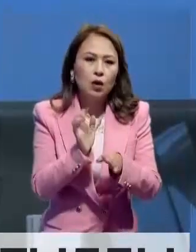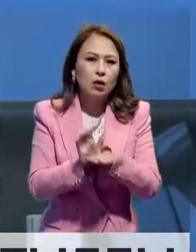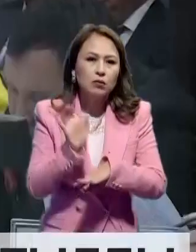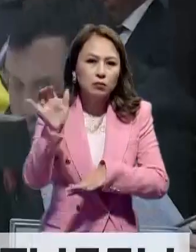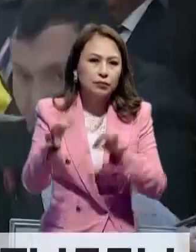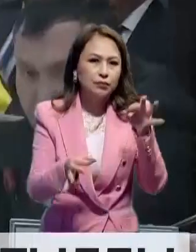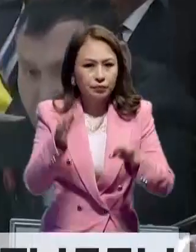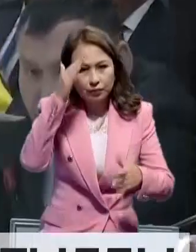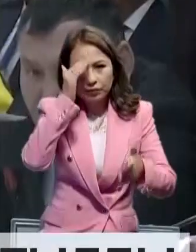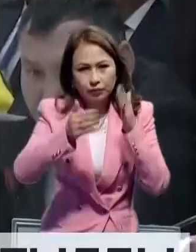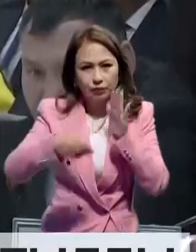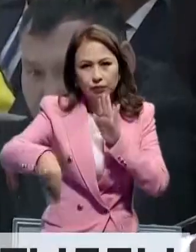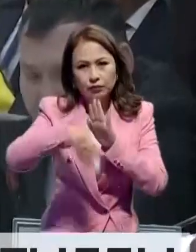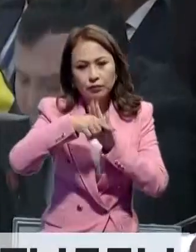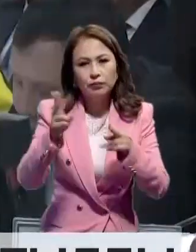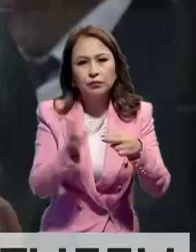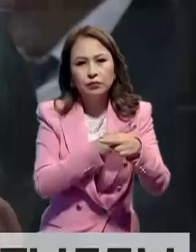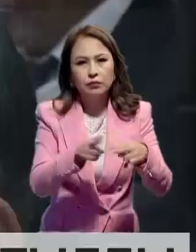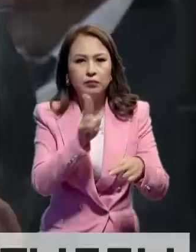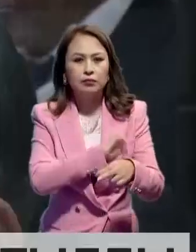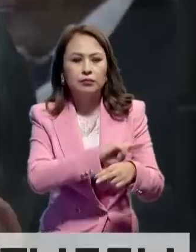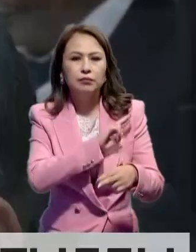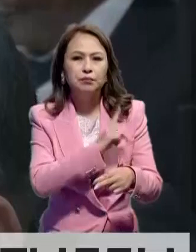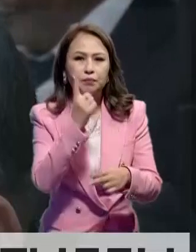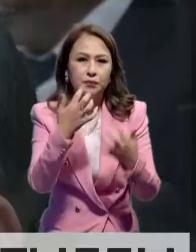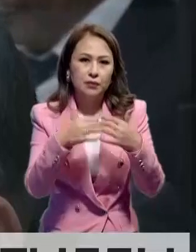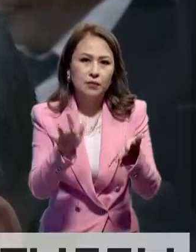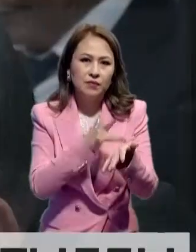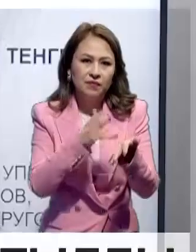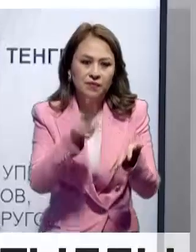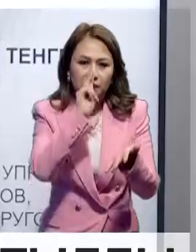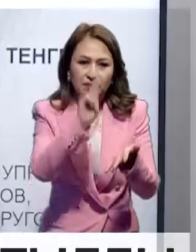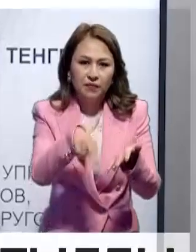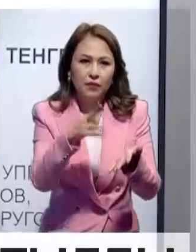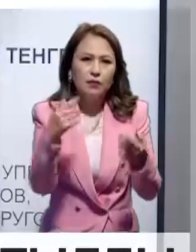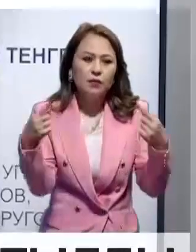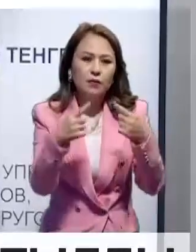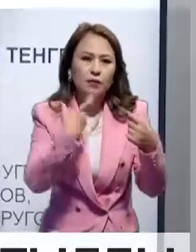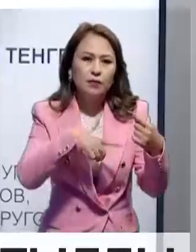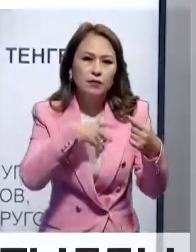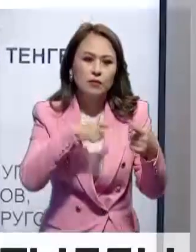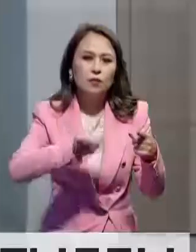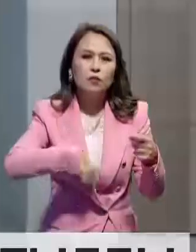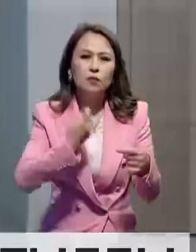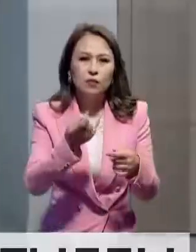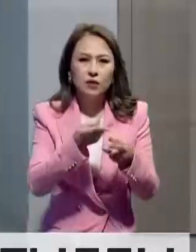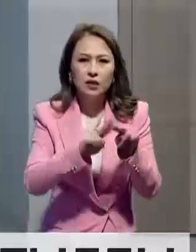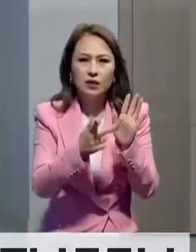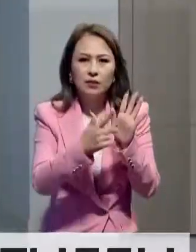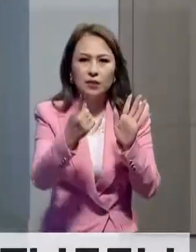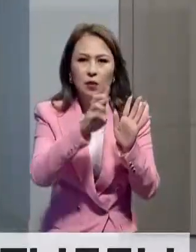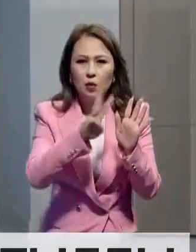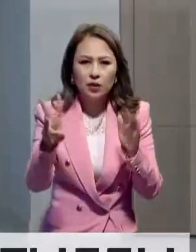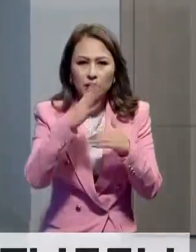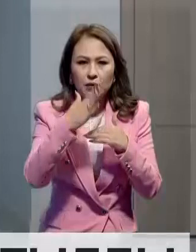жөнінде аймақтағы сыбайлас жемқорлыққа қарсы күрес қызметі мәлімдеді. Бір есепші кінәсін мойындады. Ол өзі келтірген залал көлемін, яғни жымқырған